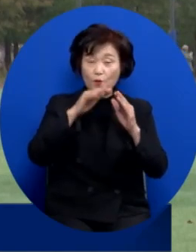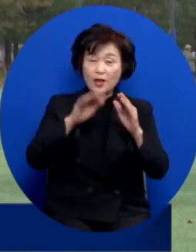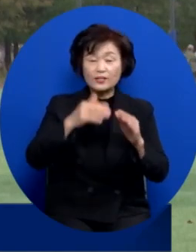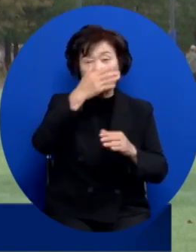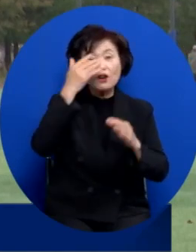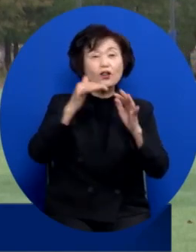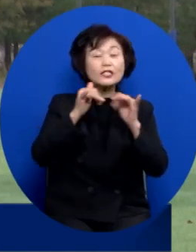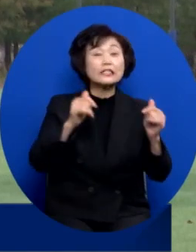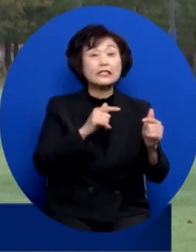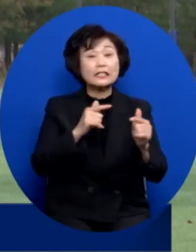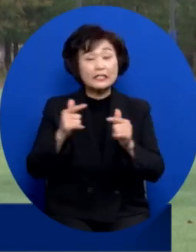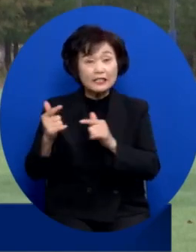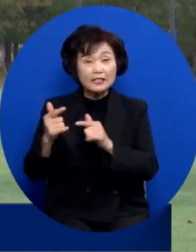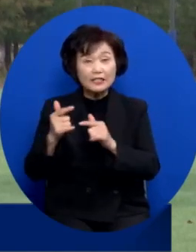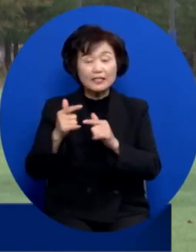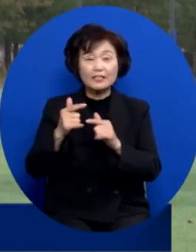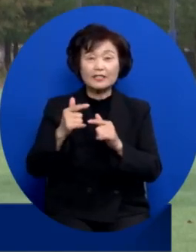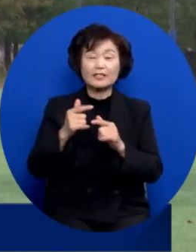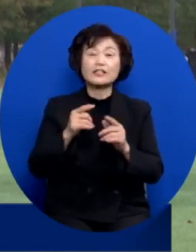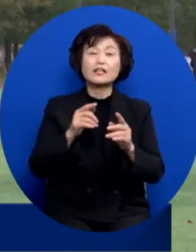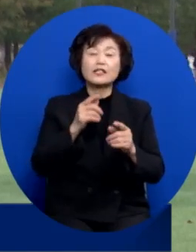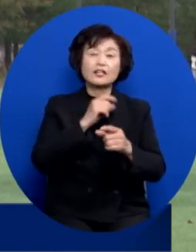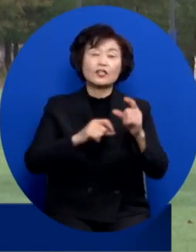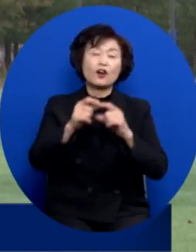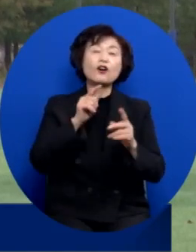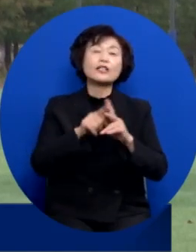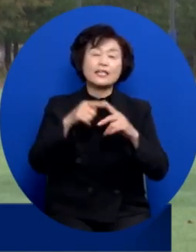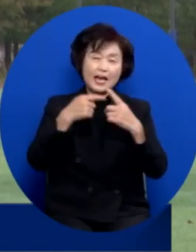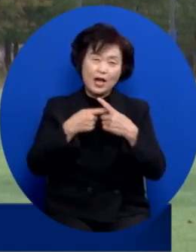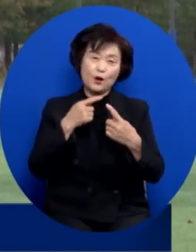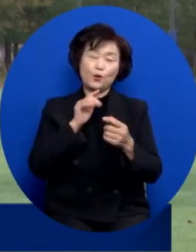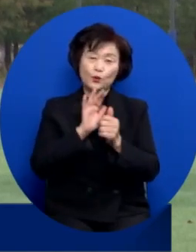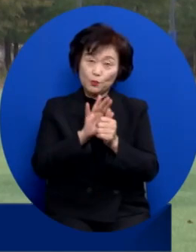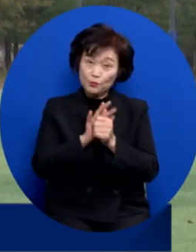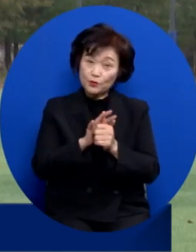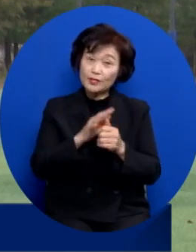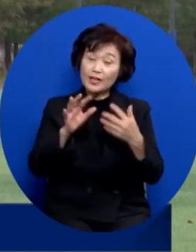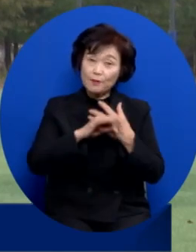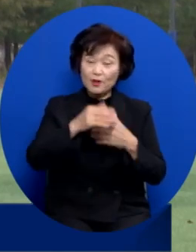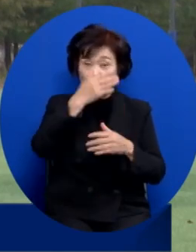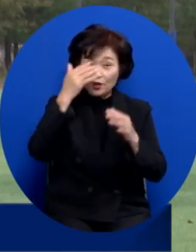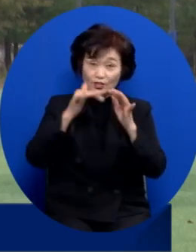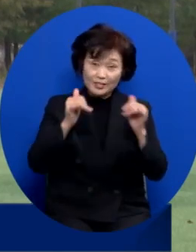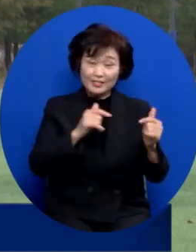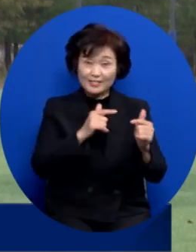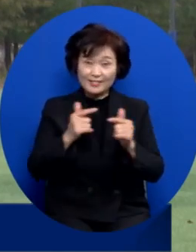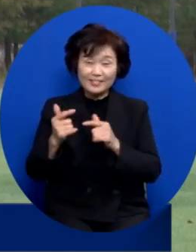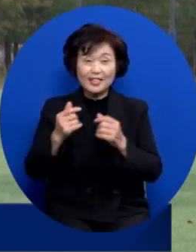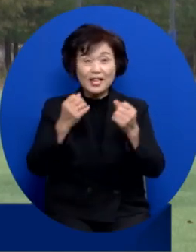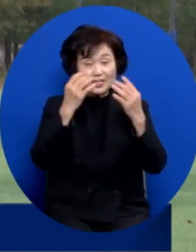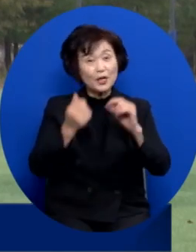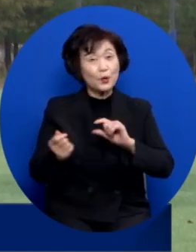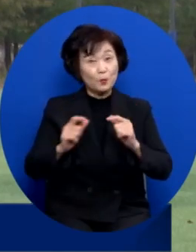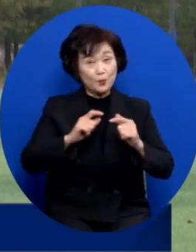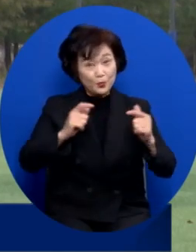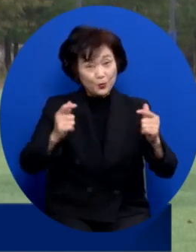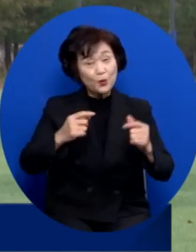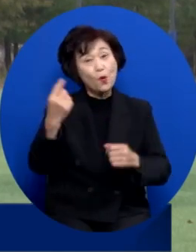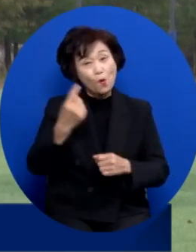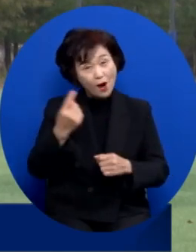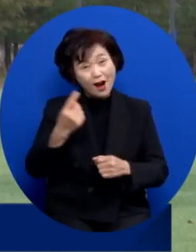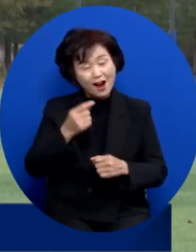어려움을 이해하고 또 교회가 적극적으로 돕는다면 우리 청년 세대들 다시금 새로운 부흥이 일어날